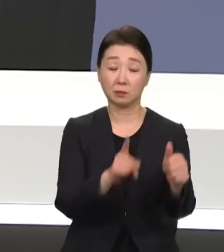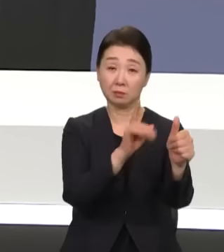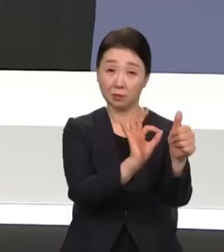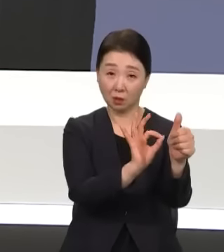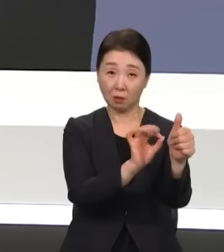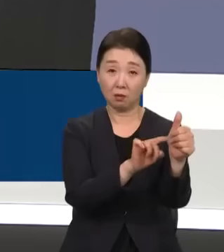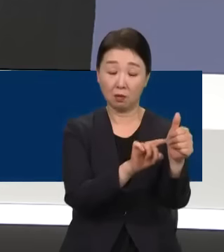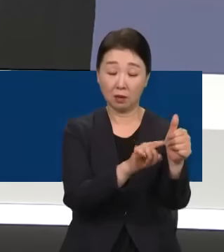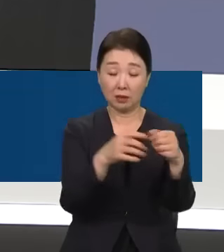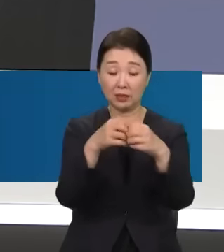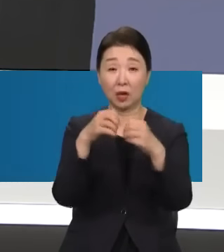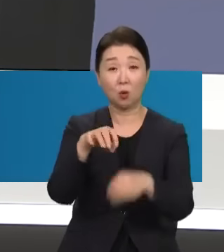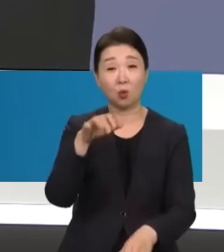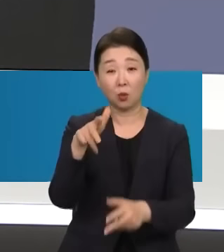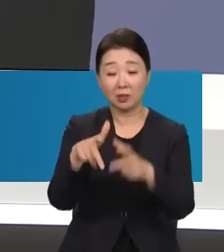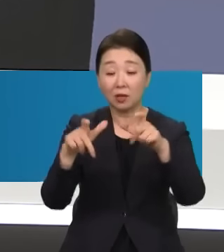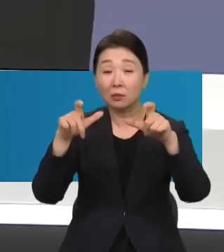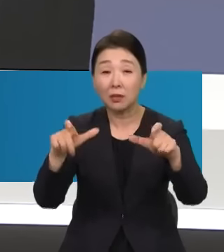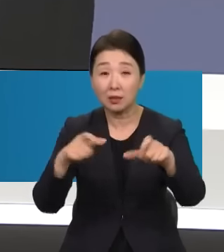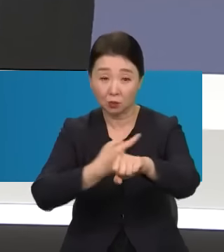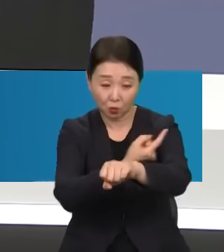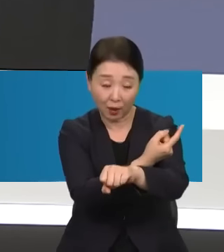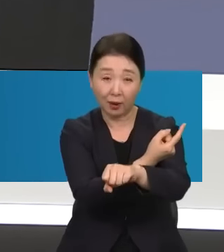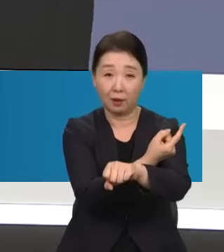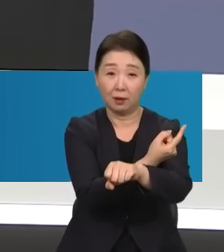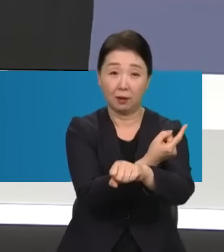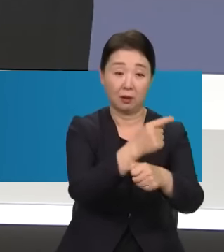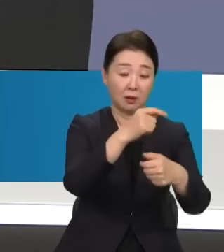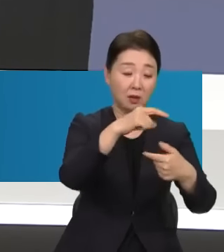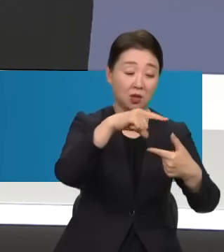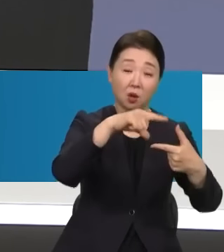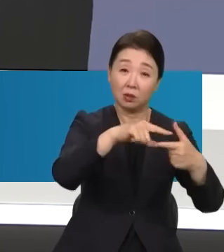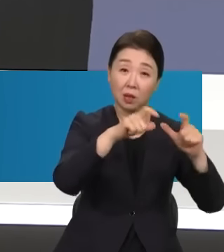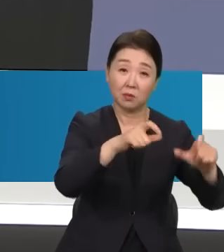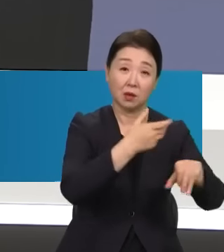명태균 씨가 창원 산업단지 말고도 경남 지역의